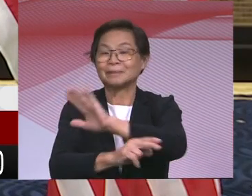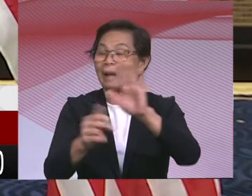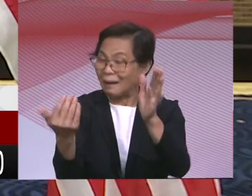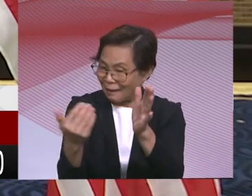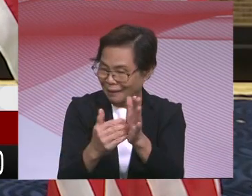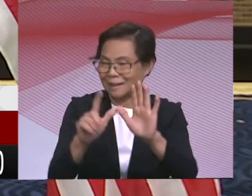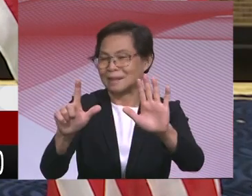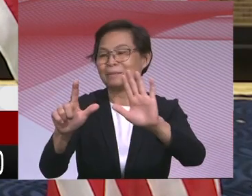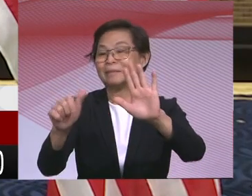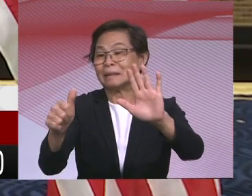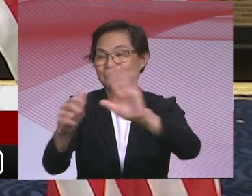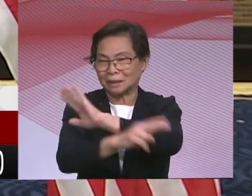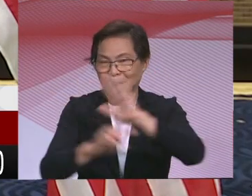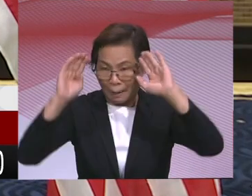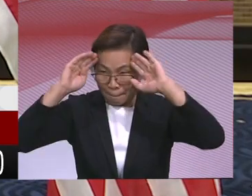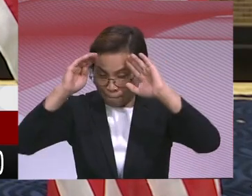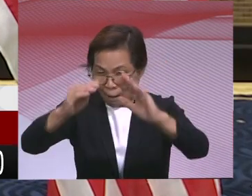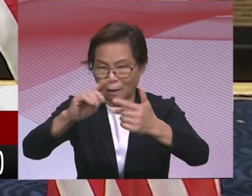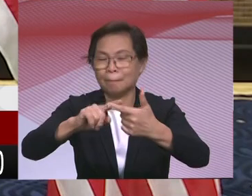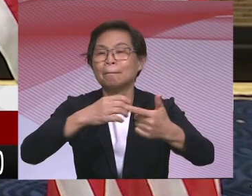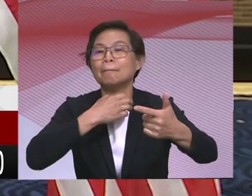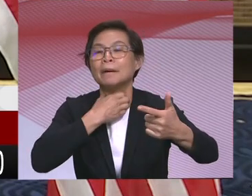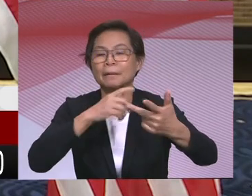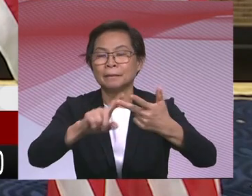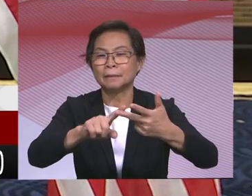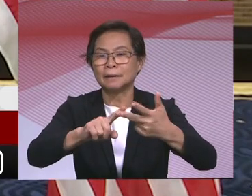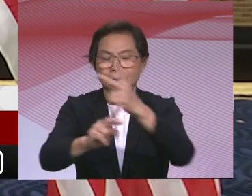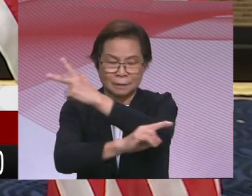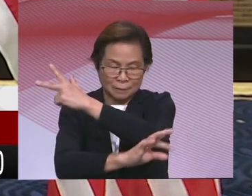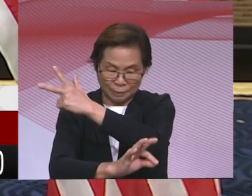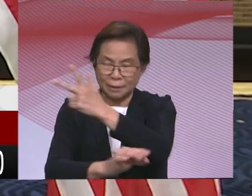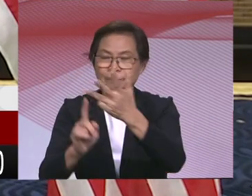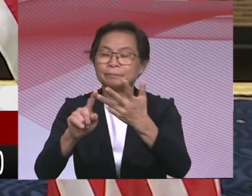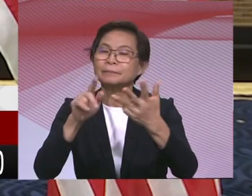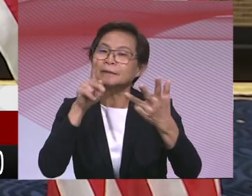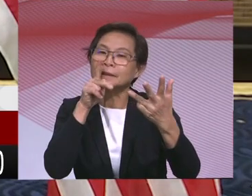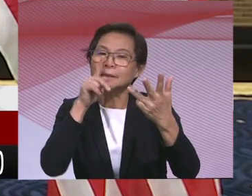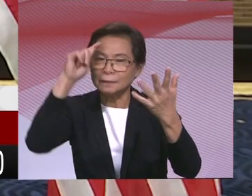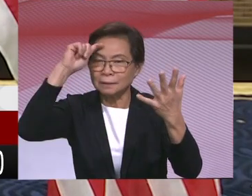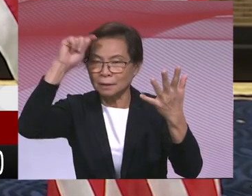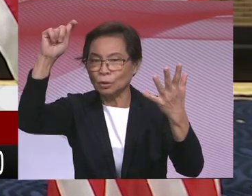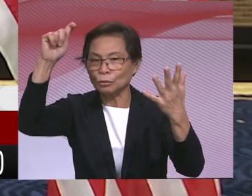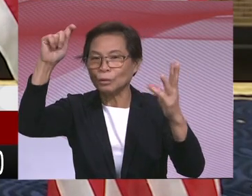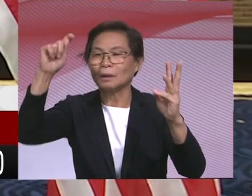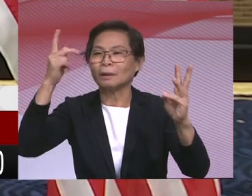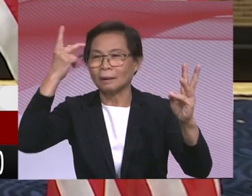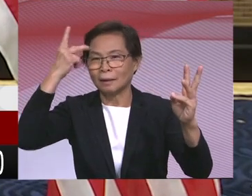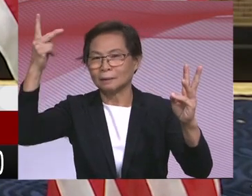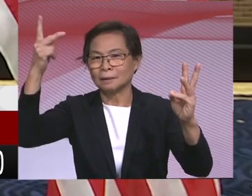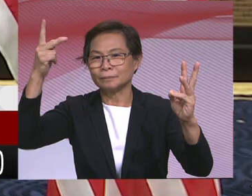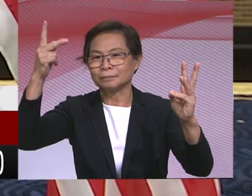yaitu Negeri Pahang Pela Negeri 9 Kedah Terengganu dan